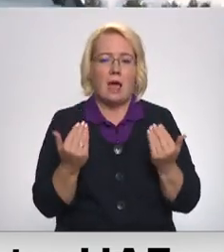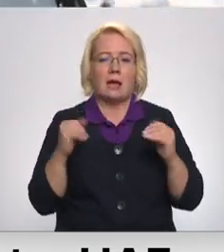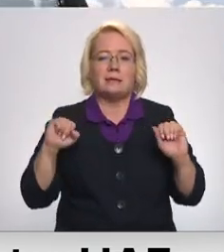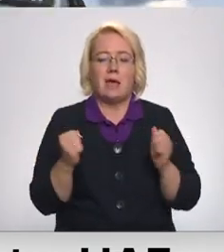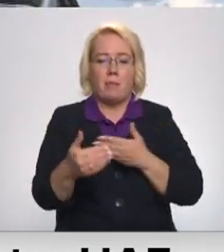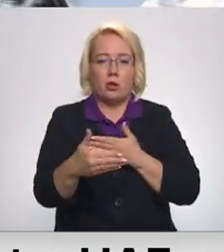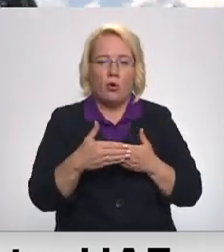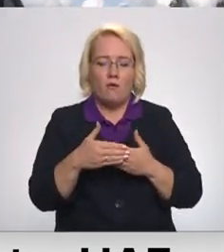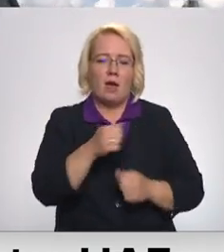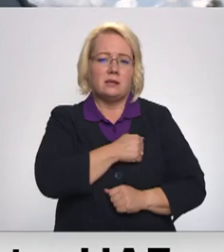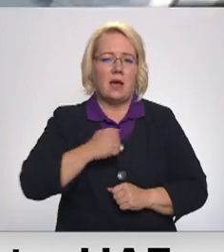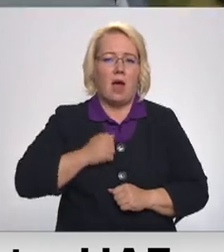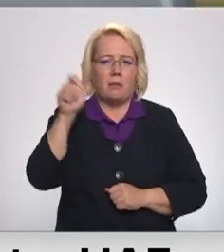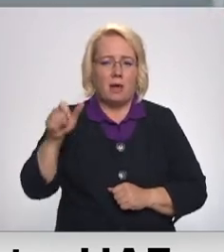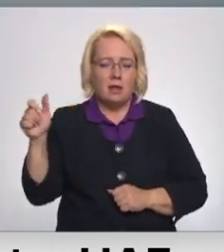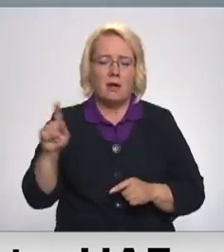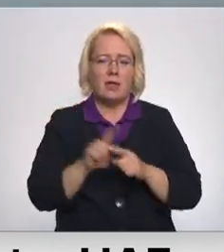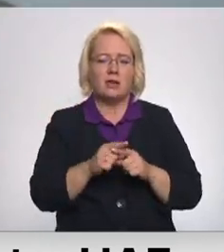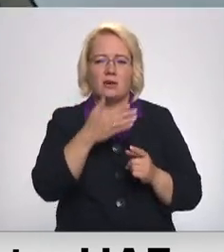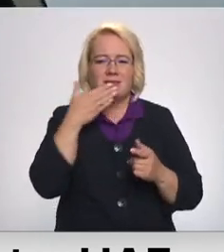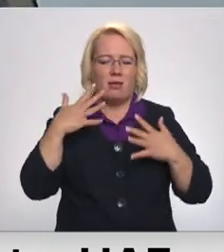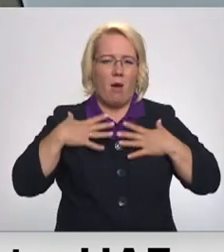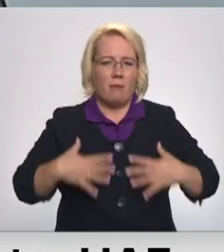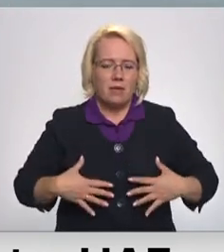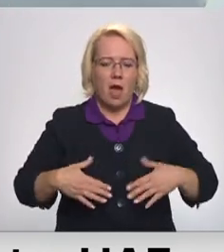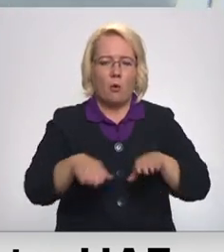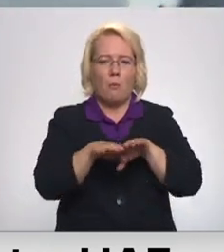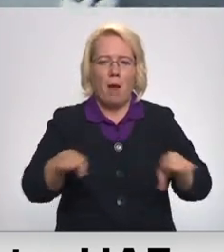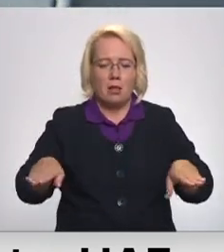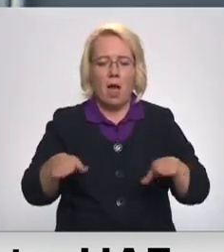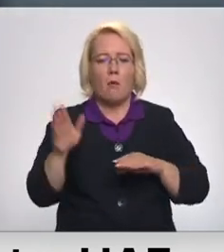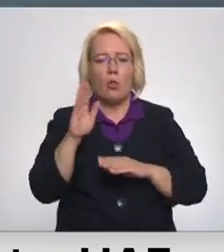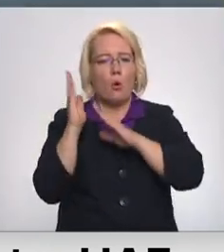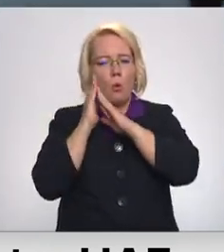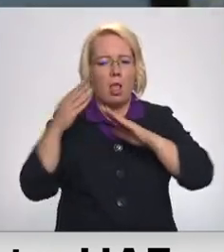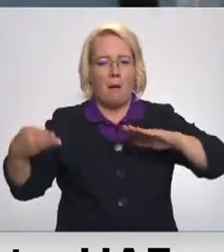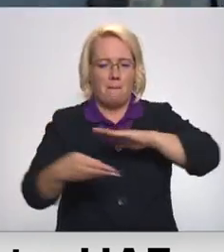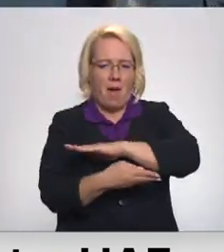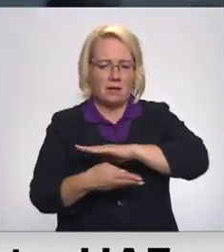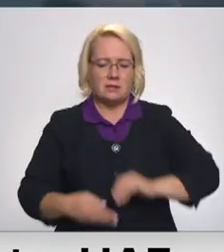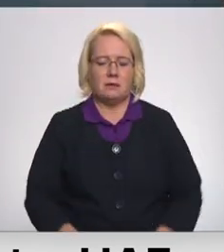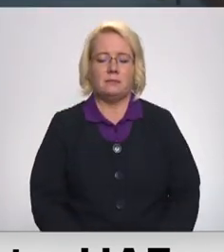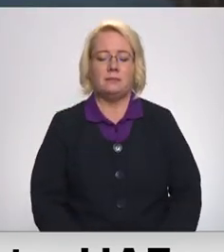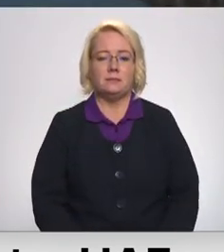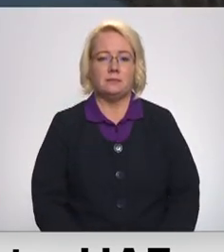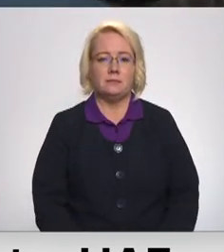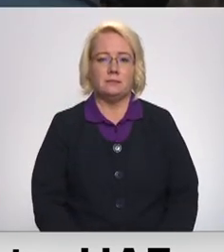tuvojoties, karēji īpaši novērtē termoapģērbu, paklājiņus un guļammaisus. Aiki Incains Kupčs, Latvijas televīzija.